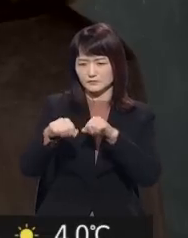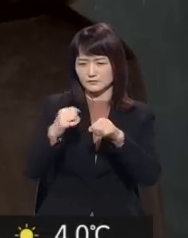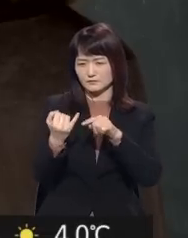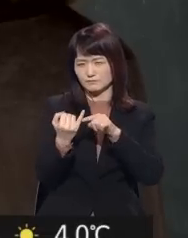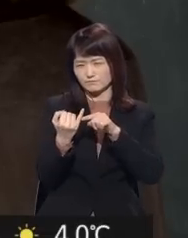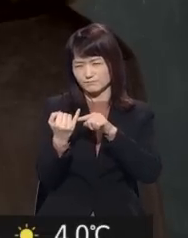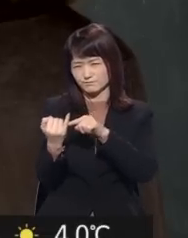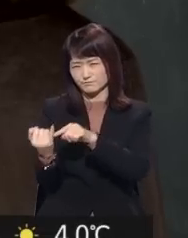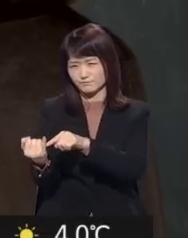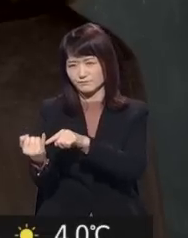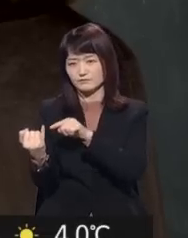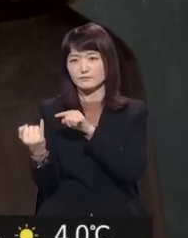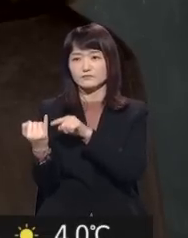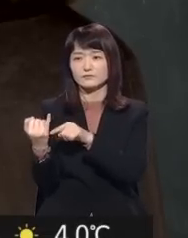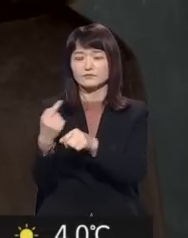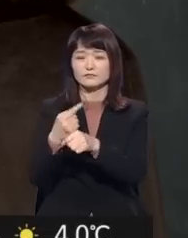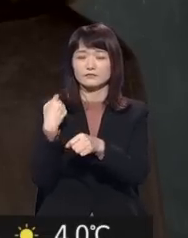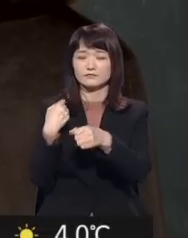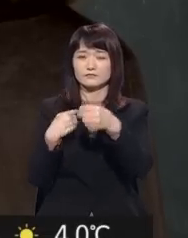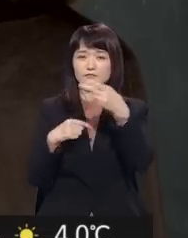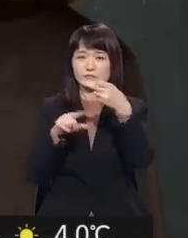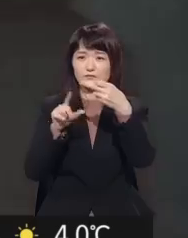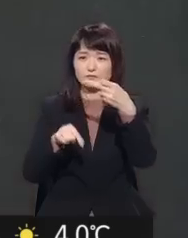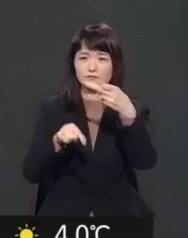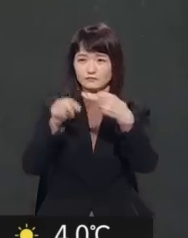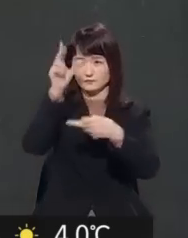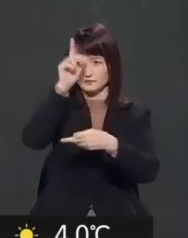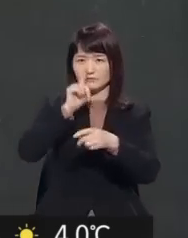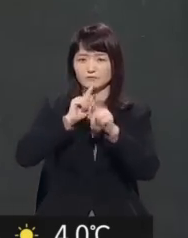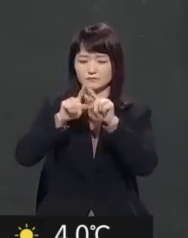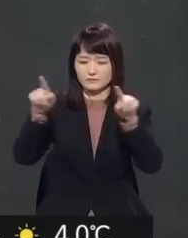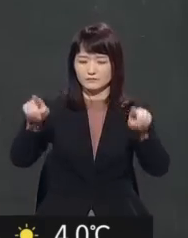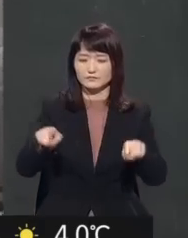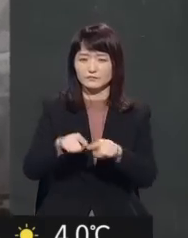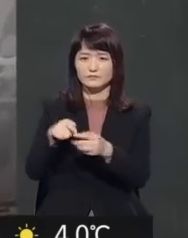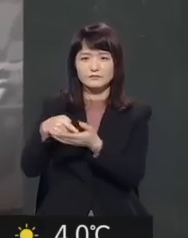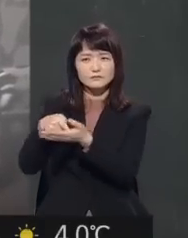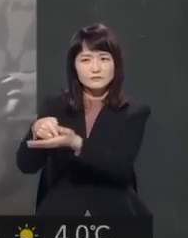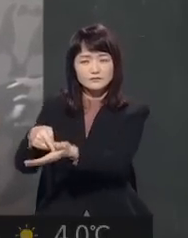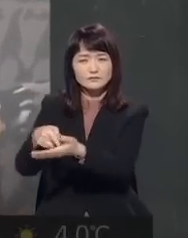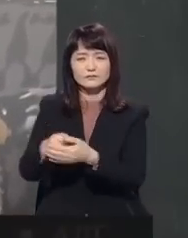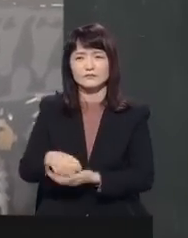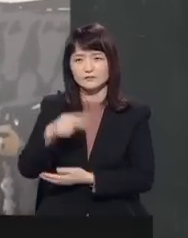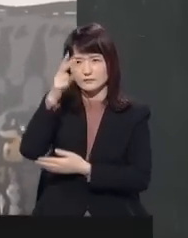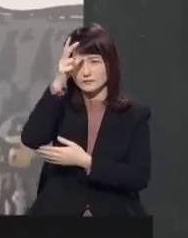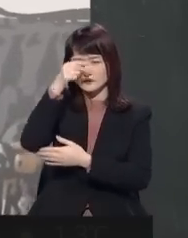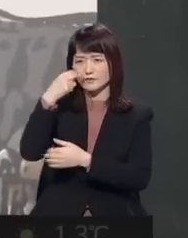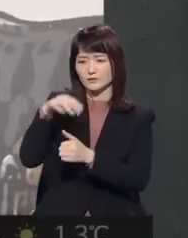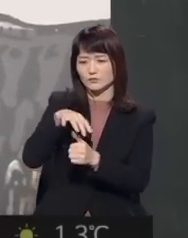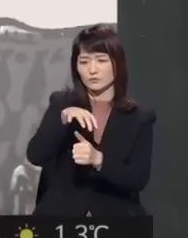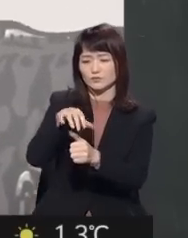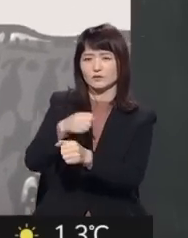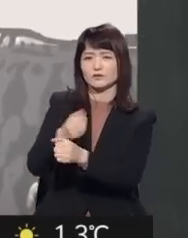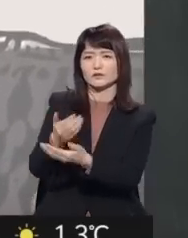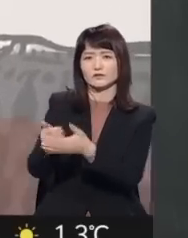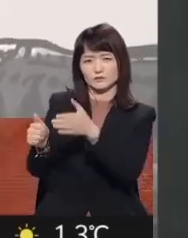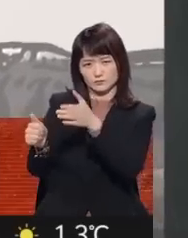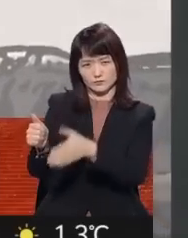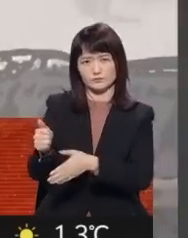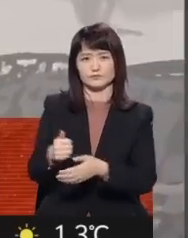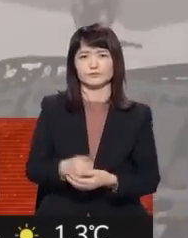건데요이 피해자가 지난해 12월에 경찰에 고소장을 접수했고이어서 경찰에 신변보호까지도 요청한 상황입니다